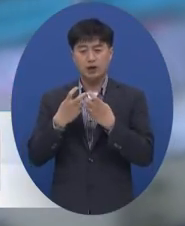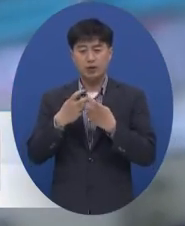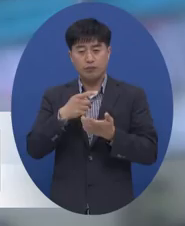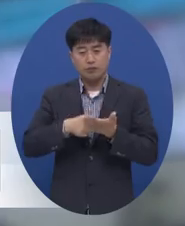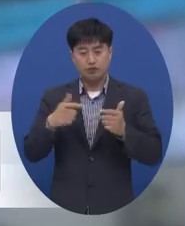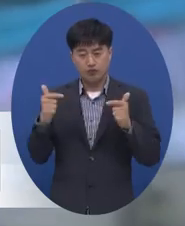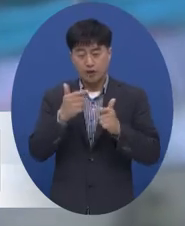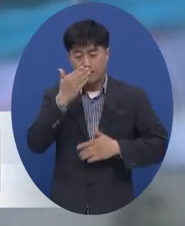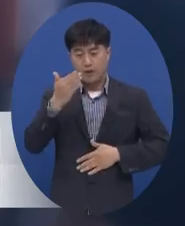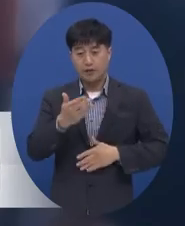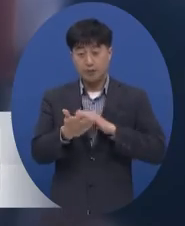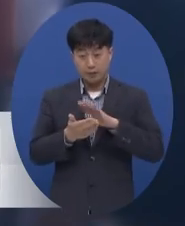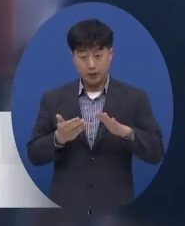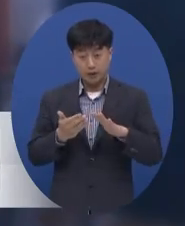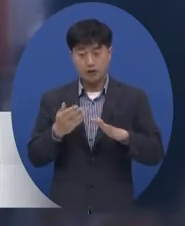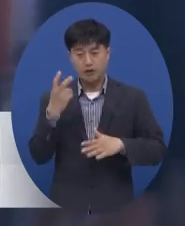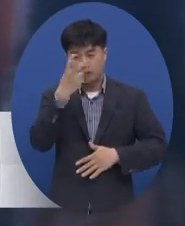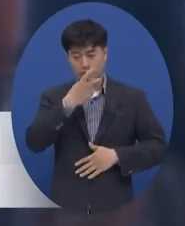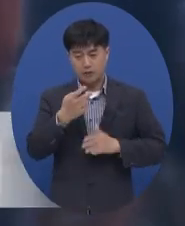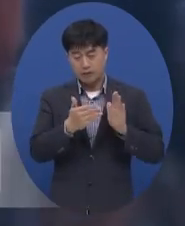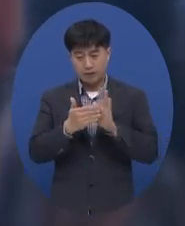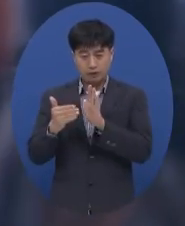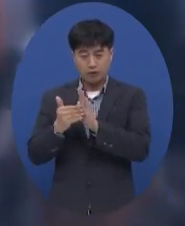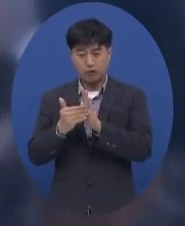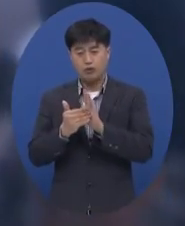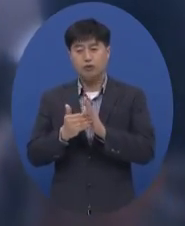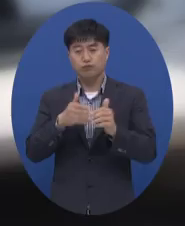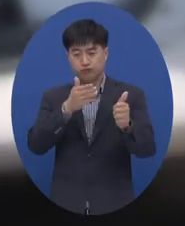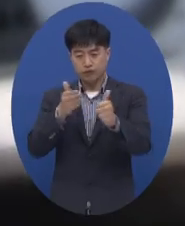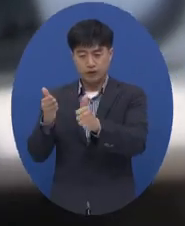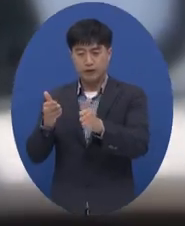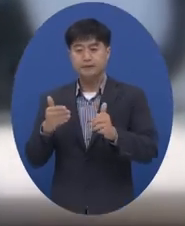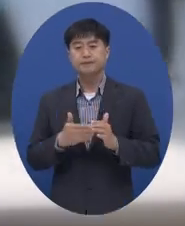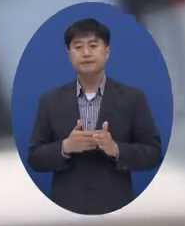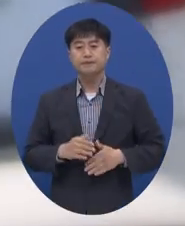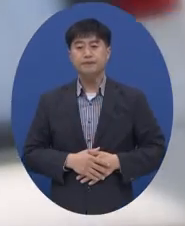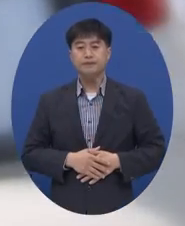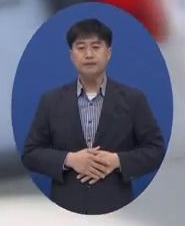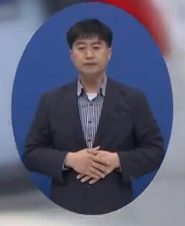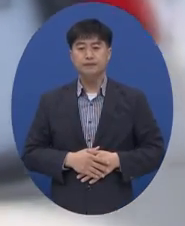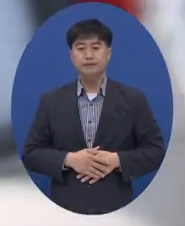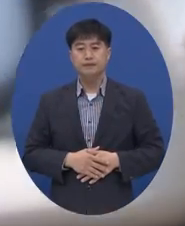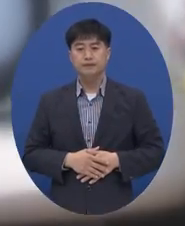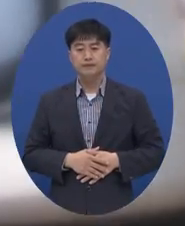피해를 줄일 수 있다며 사전 점검과 예방 조치에 만전을 기해달라고 당부했습니다.